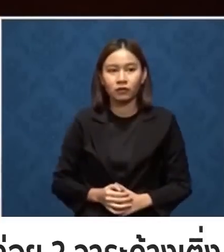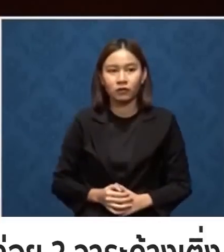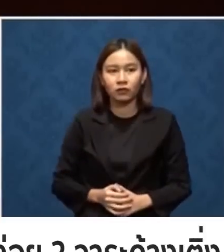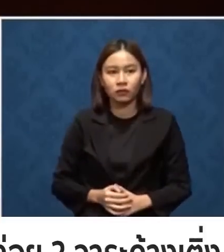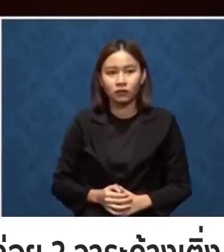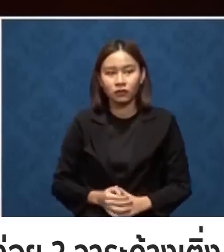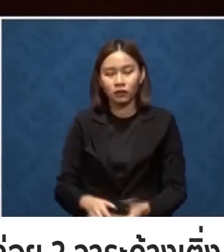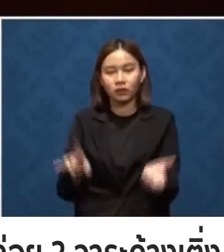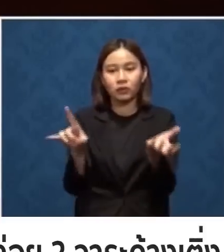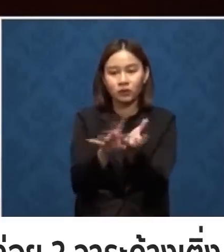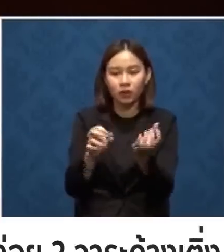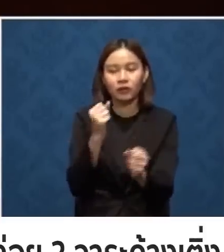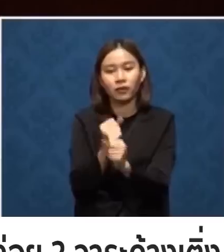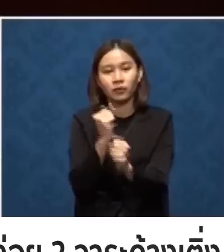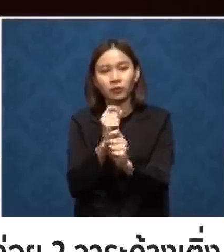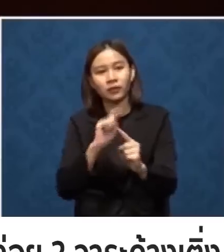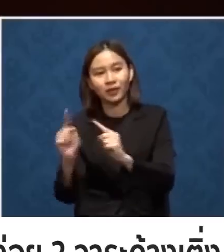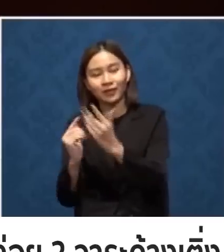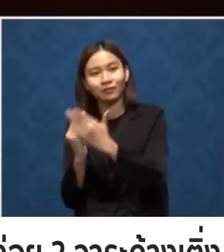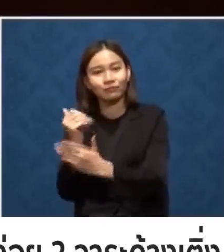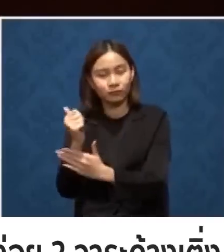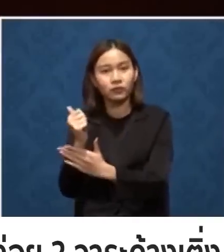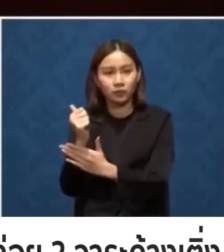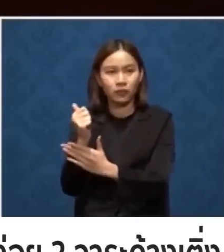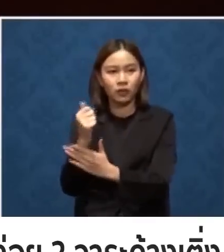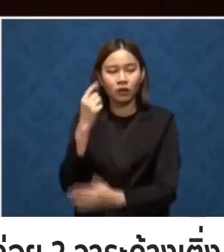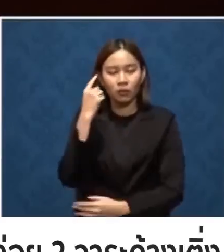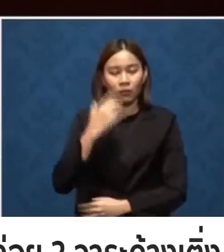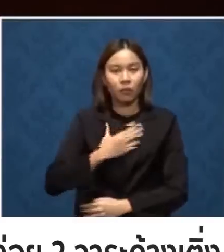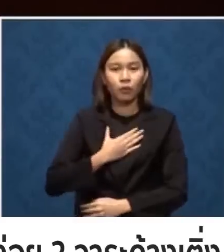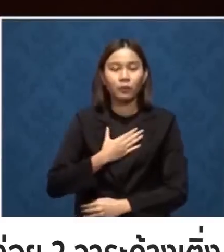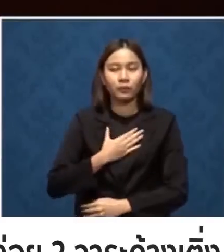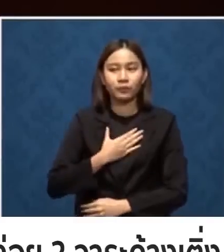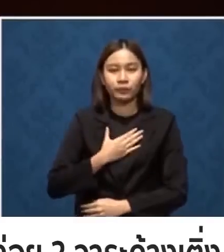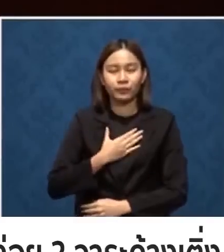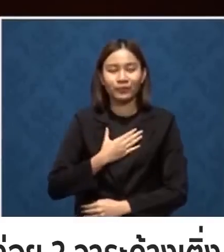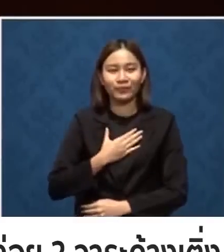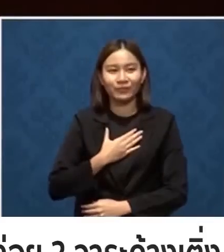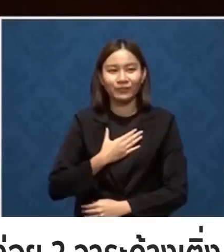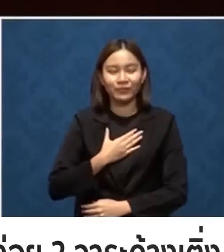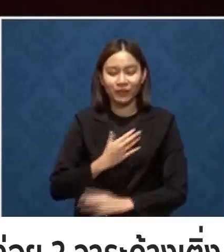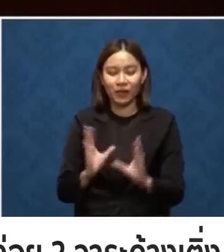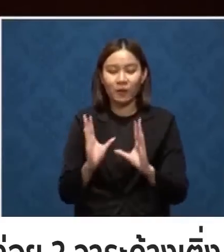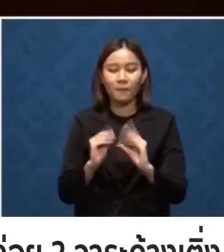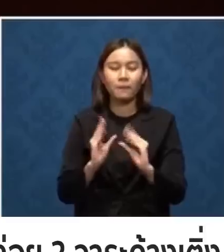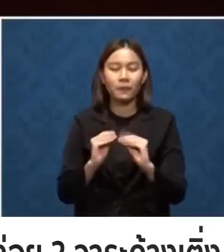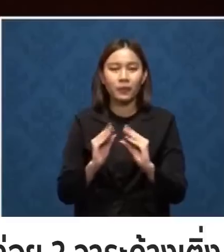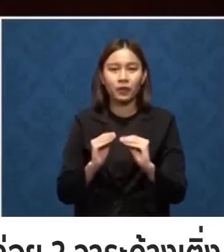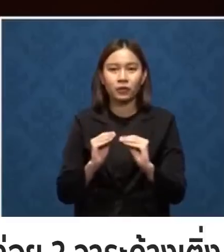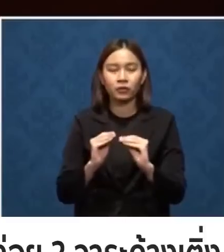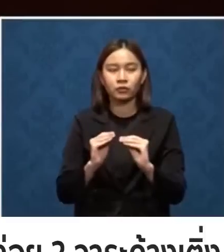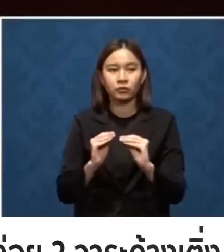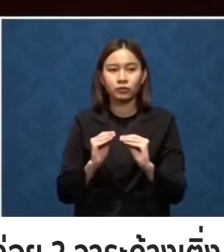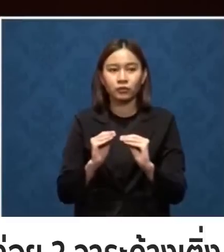2นะฮะแก้รัฐธรรมนูญ272ขึ้นมาก่อนวาระที่1แต่ต้องบอกด้วยว่า